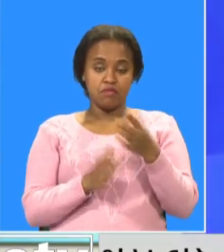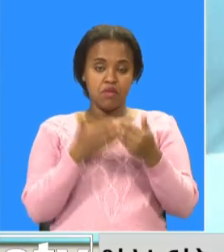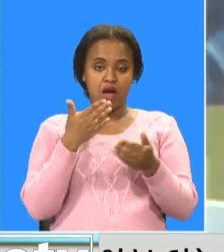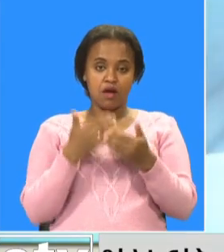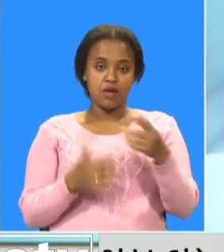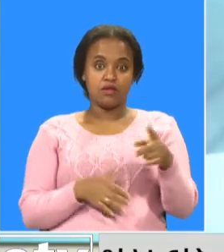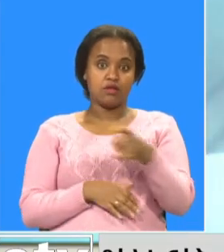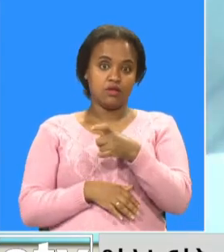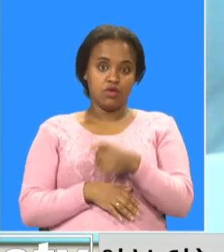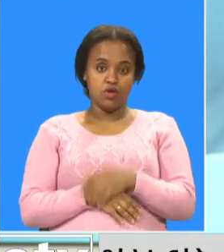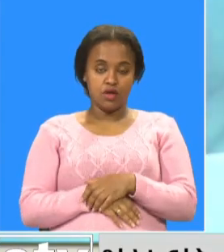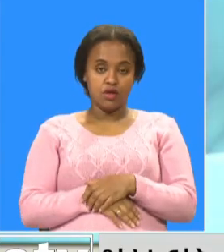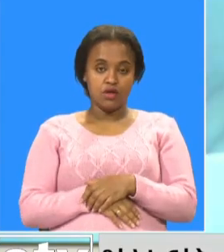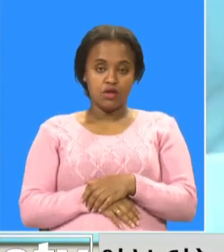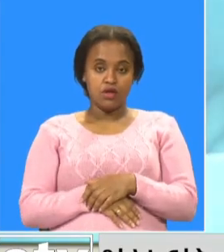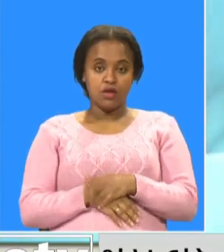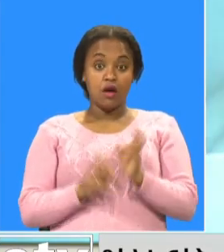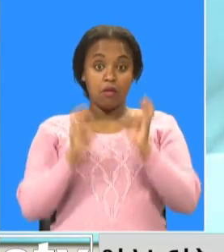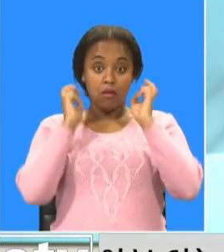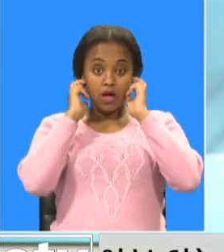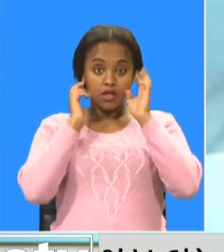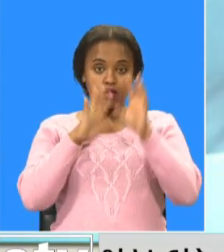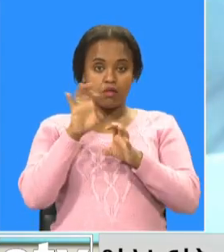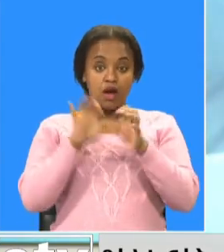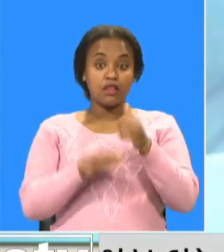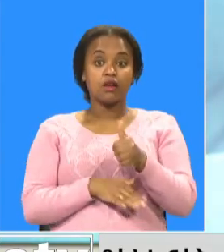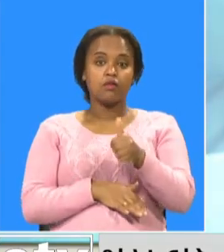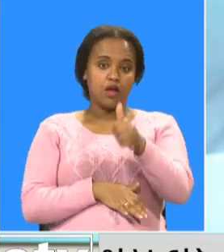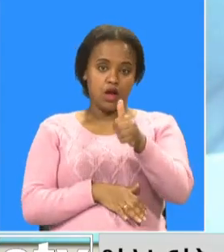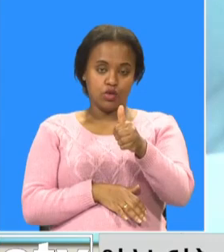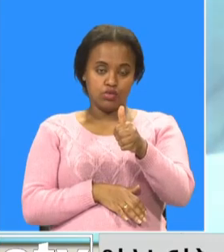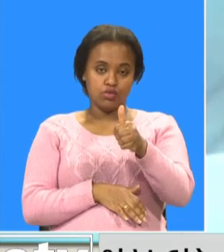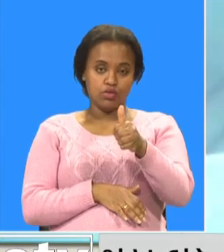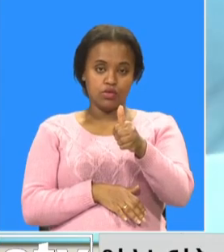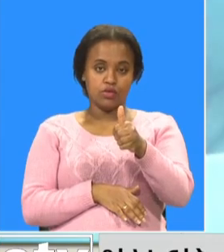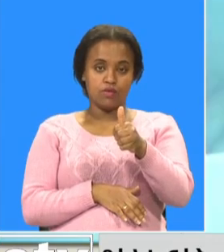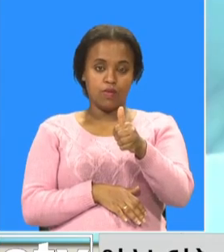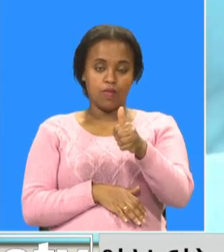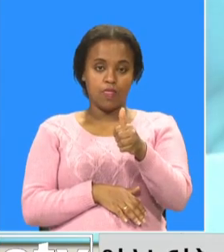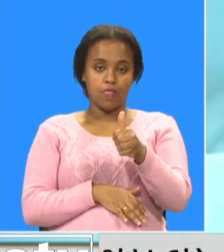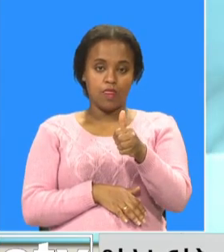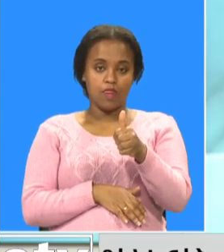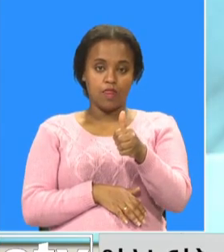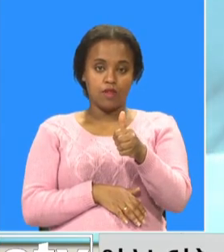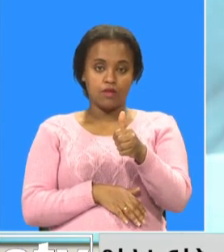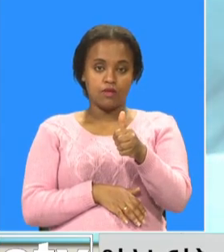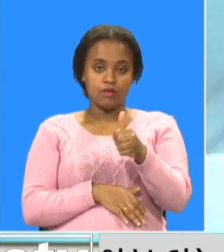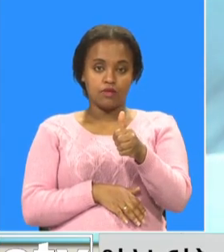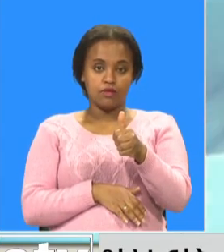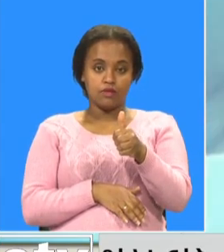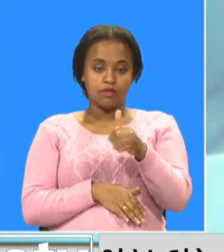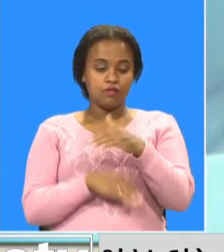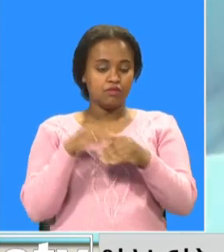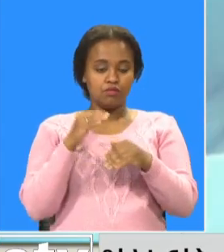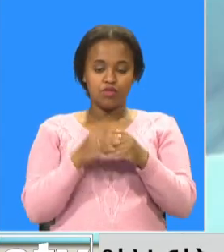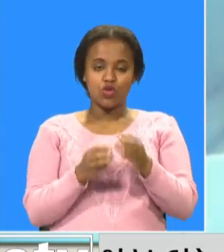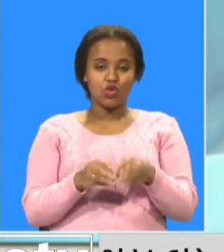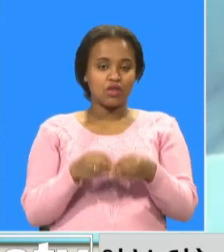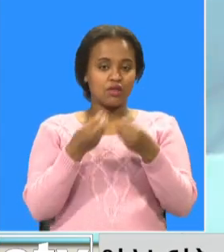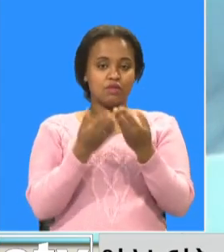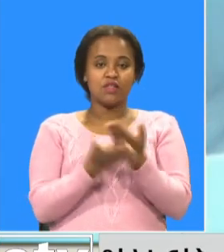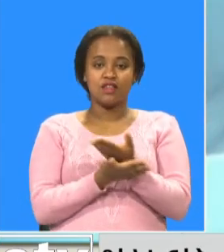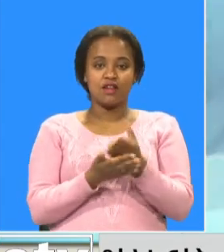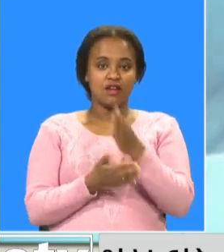ምናልባት ይሆናል። እንግዲህ ማስክ ማድረግ ደግሞ በራሱ እንትን አይደለም፣ ምቾት የሚሰጥ ነገር